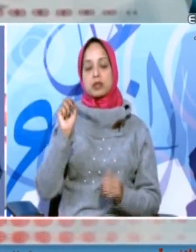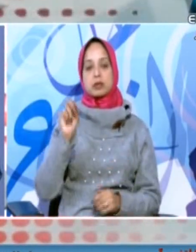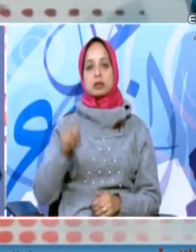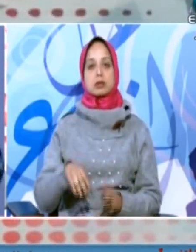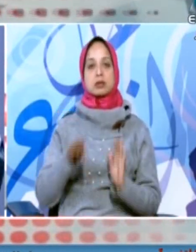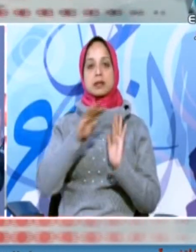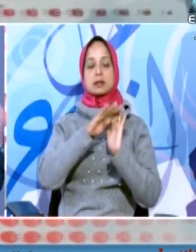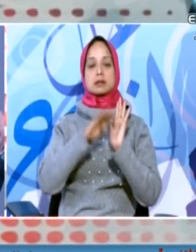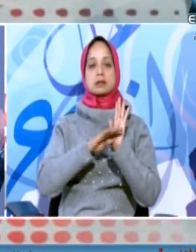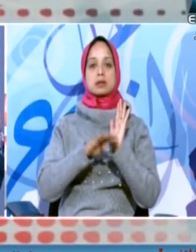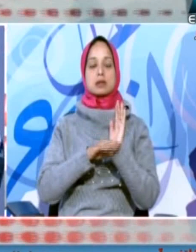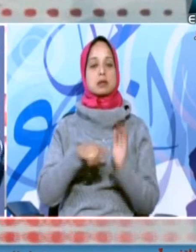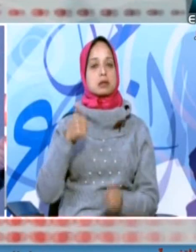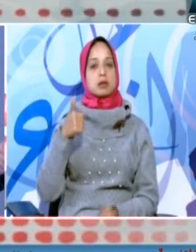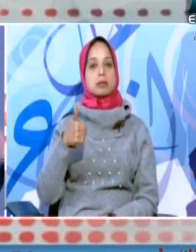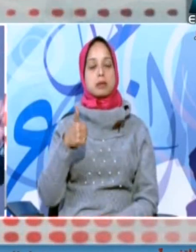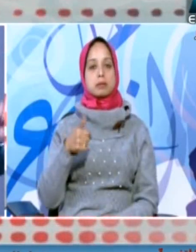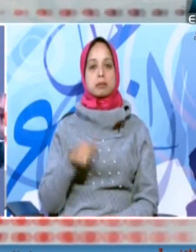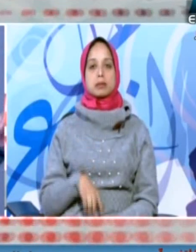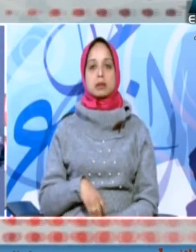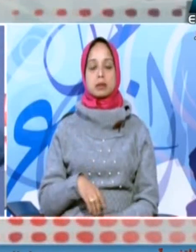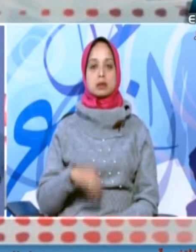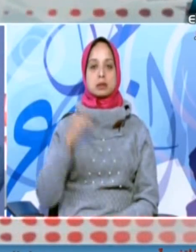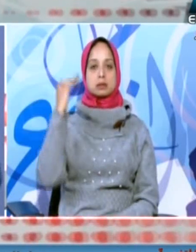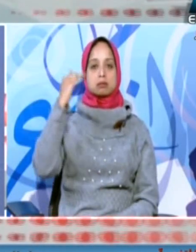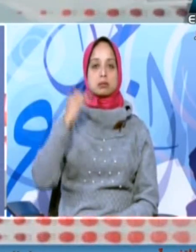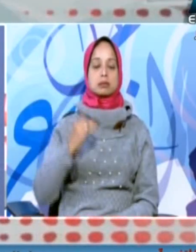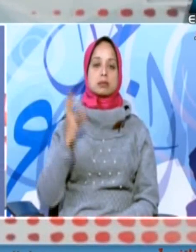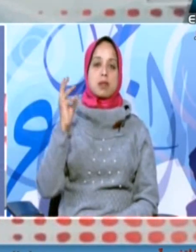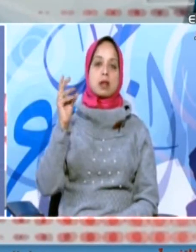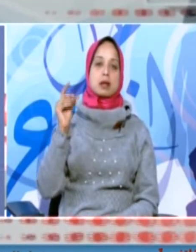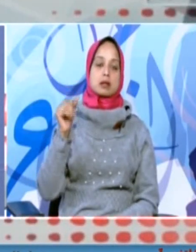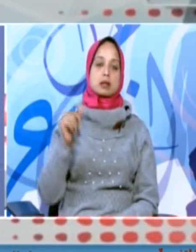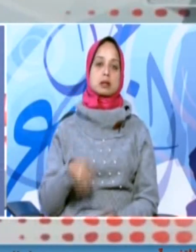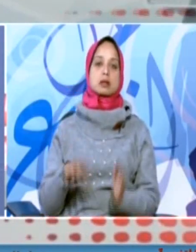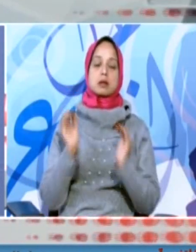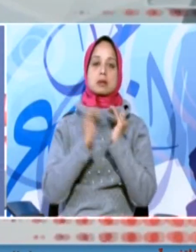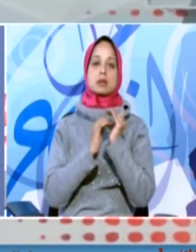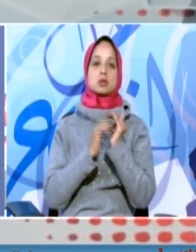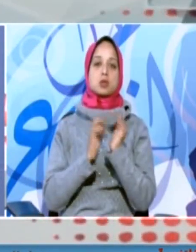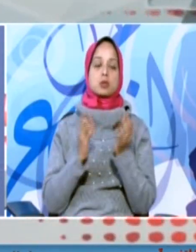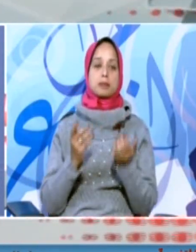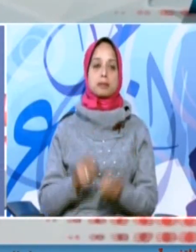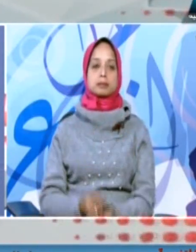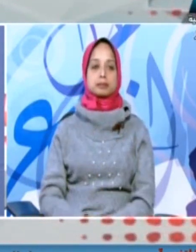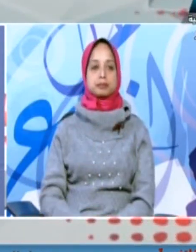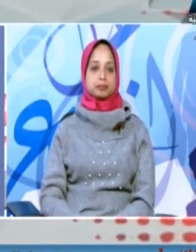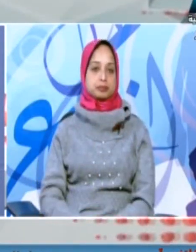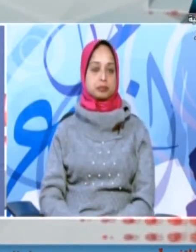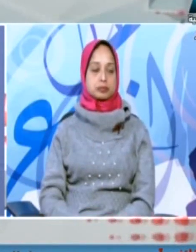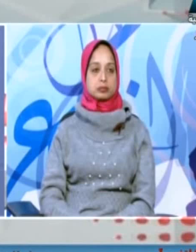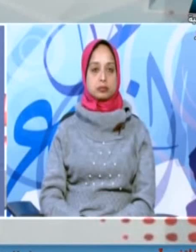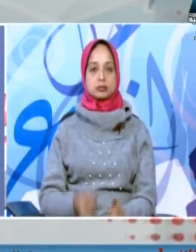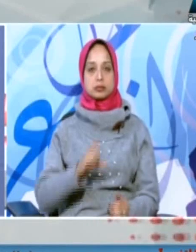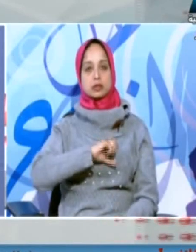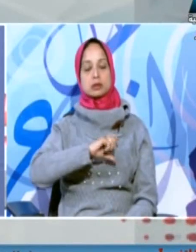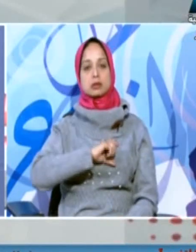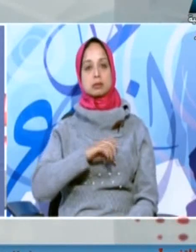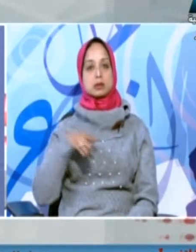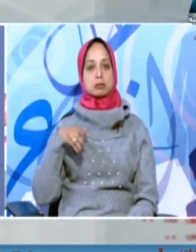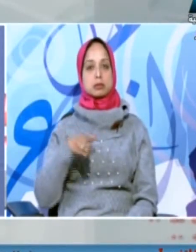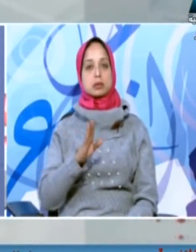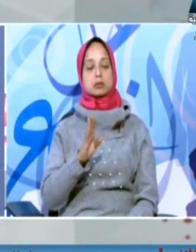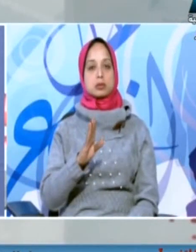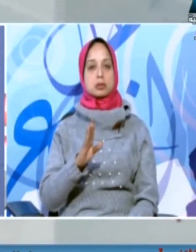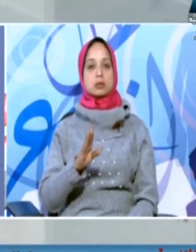نزلوها لنا، بحيث ان الطالب اللي غاب حلقه يخش على اليوتيوب وينزل الحلقه. في طلب انت عارف بتعمل ايه يا محمد؟ ايوه. في طلب قالوا لي احنا بنروح اي سايبر